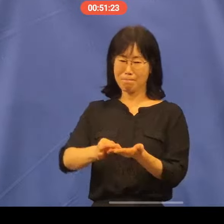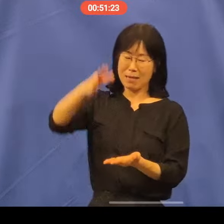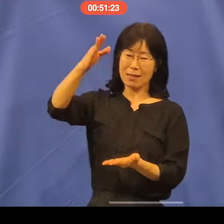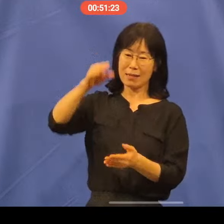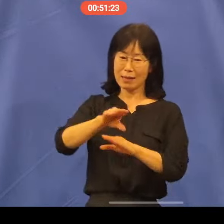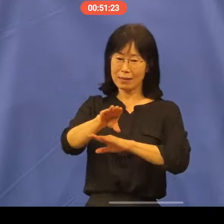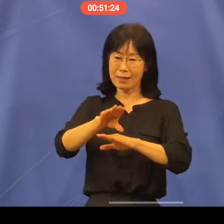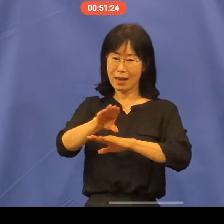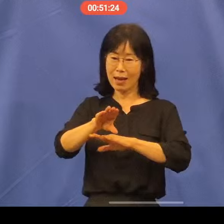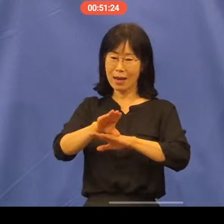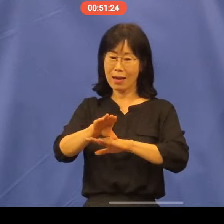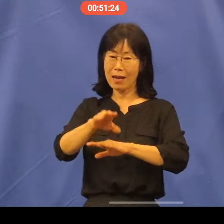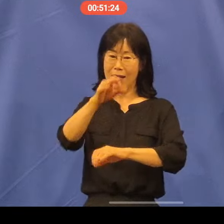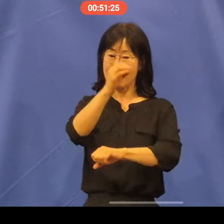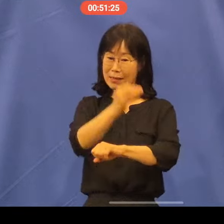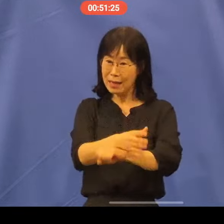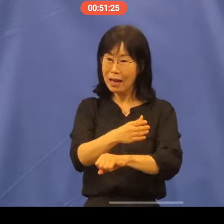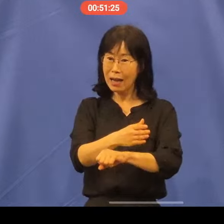바뀌어져요.